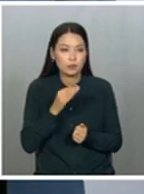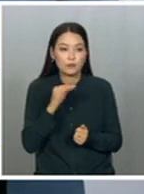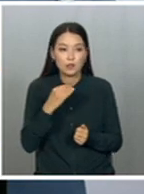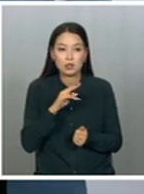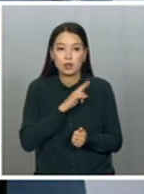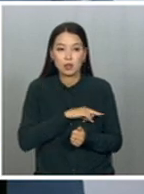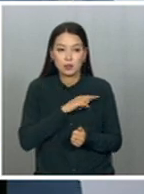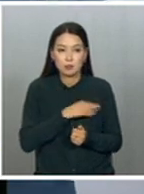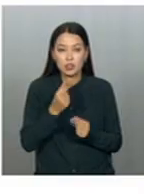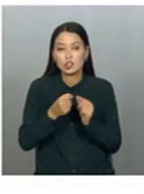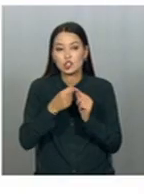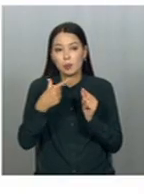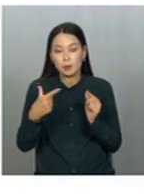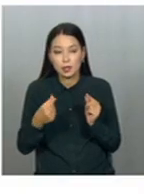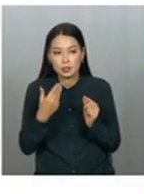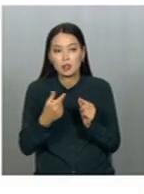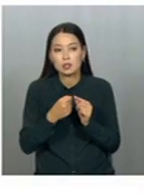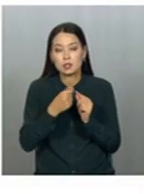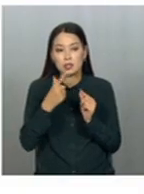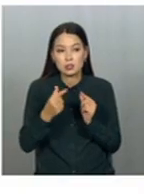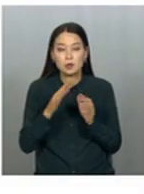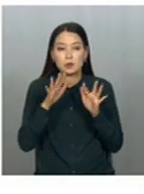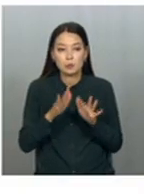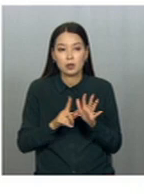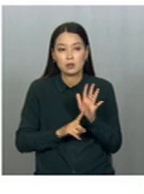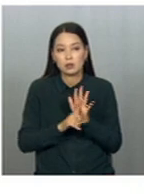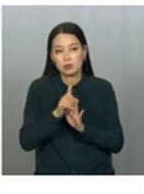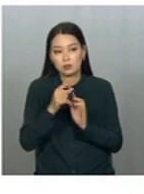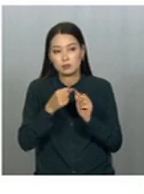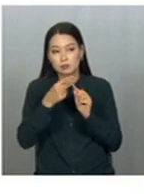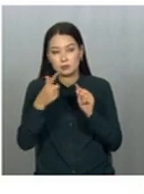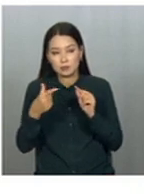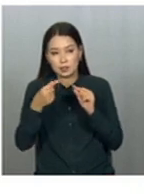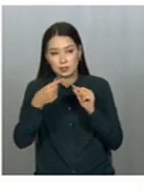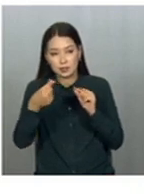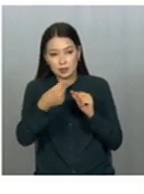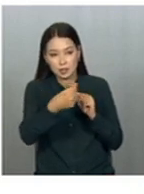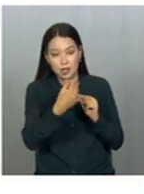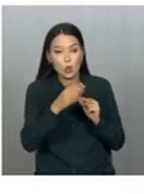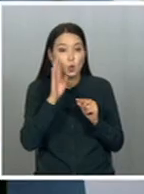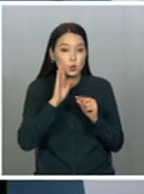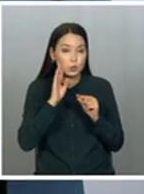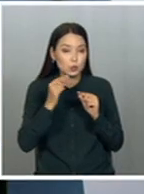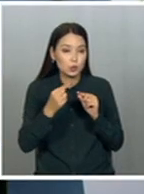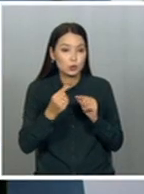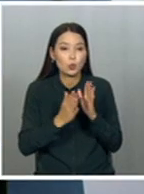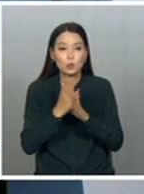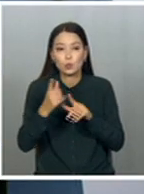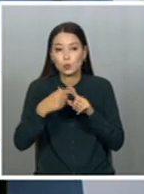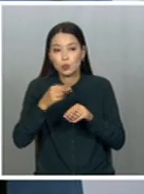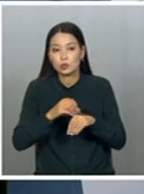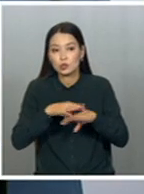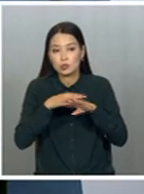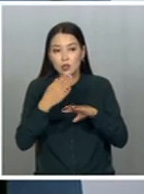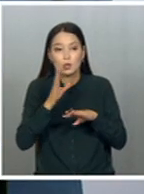су жапырақ тақтасында буланады. Су буланудың нәтижесінде өсімдіктің жасушасындағы судың